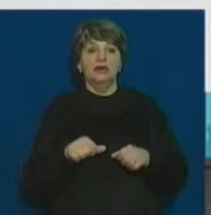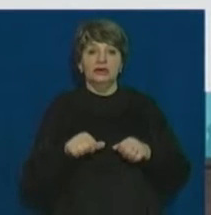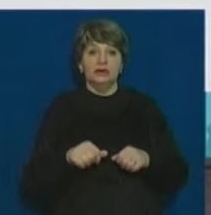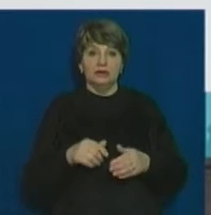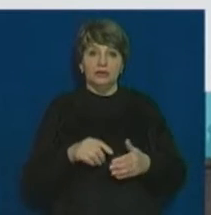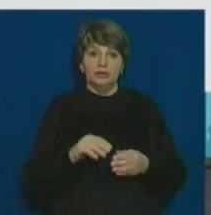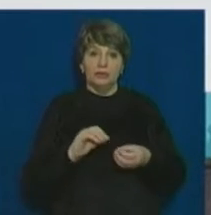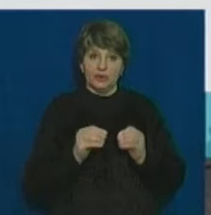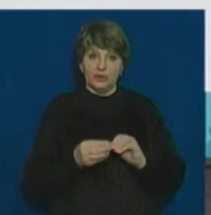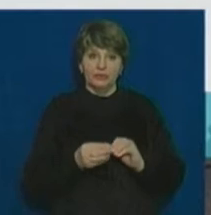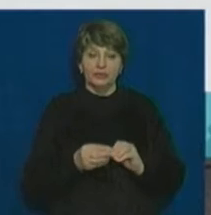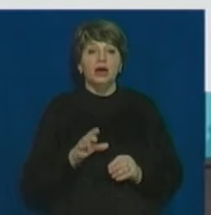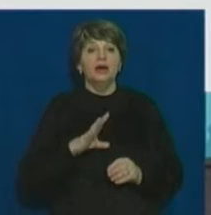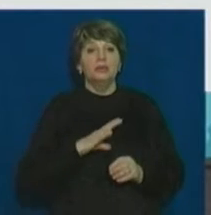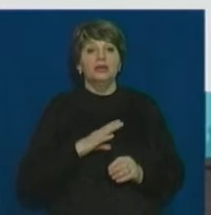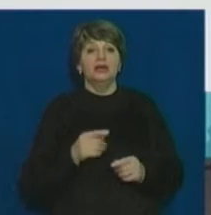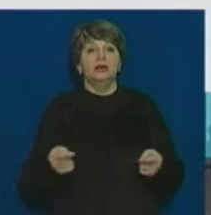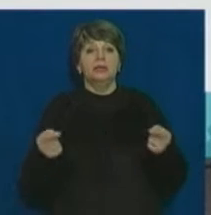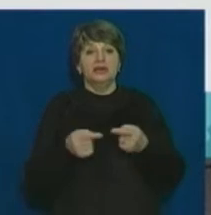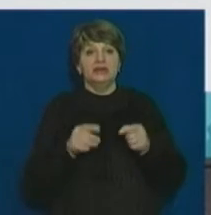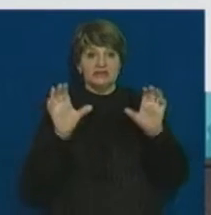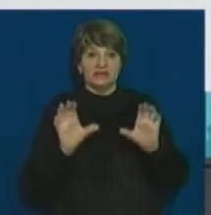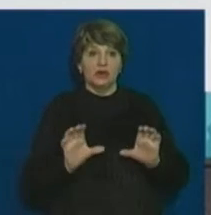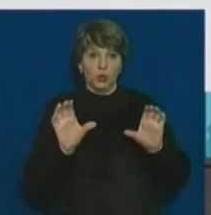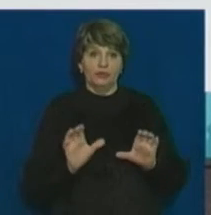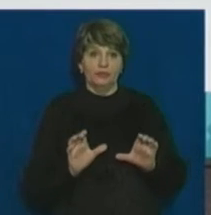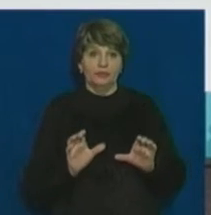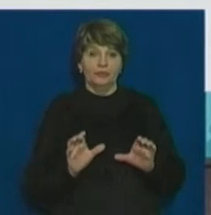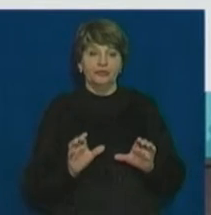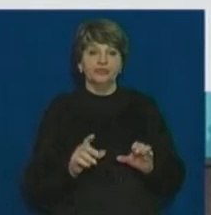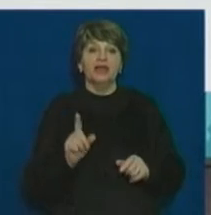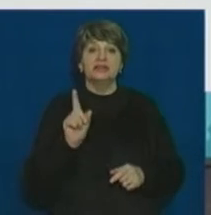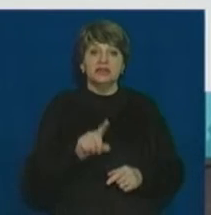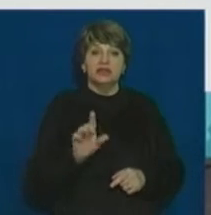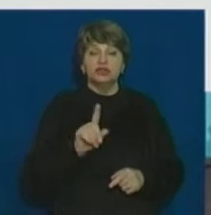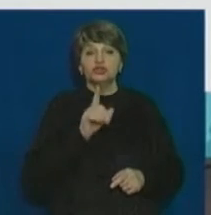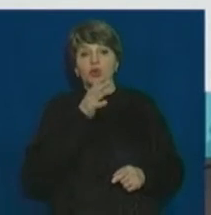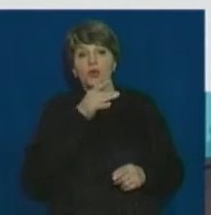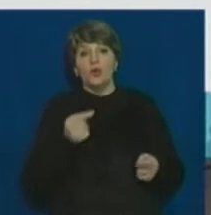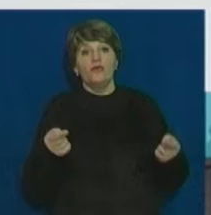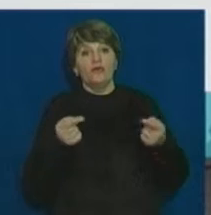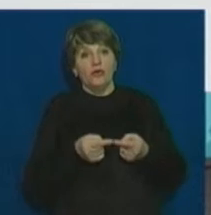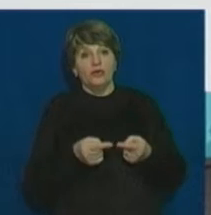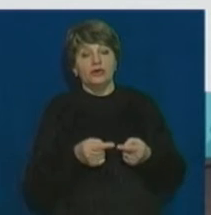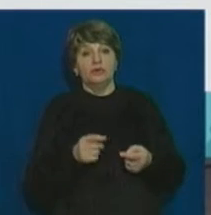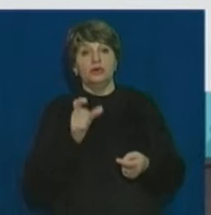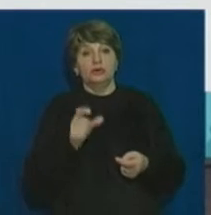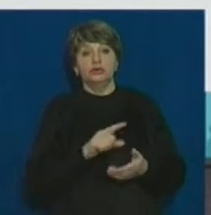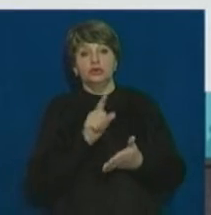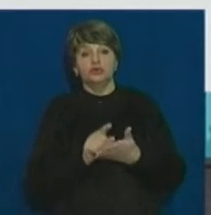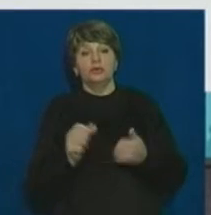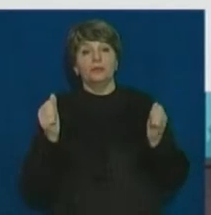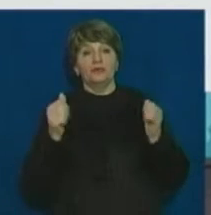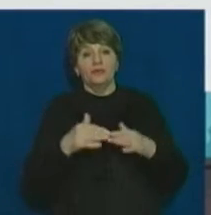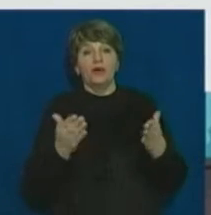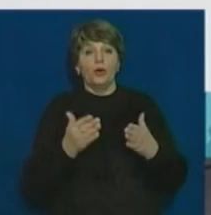прикладу, то вони визначені законом, вони передбачають те, що завчасно мають бути вони оголошені, люди мають зібратися в певному